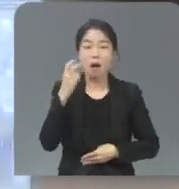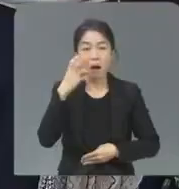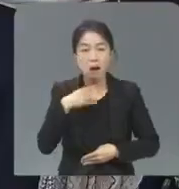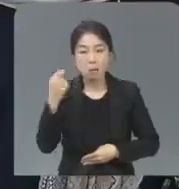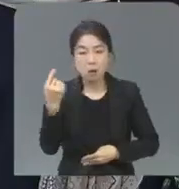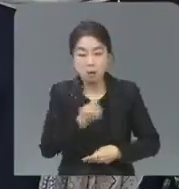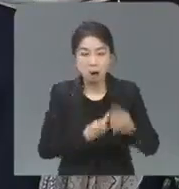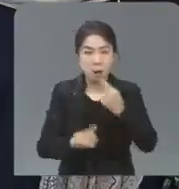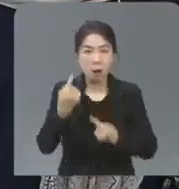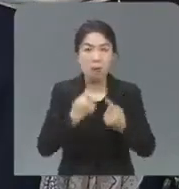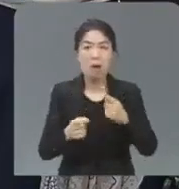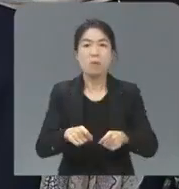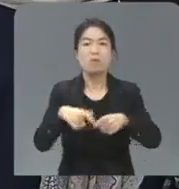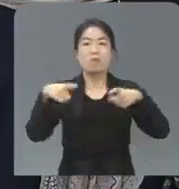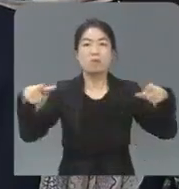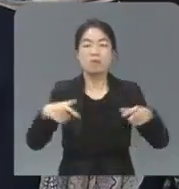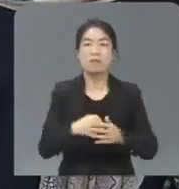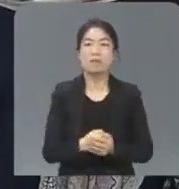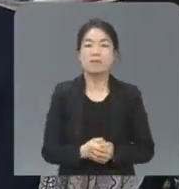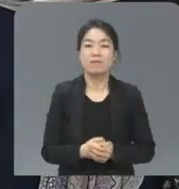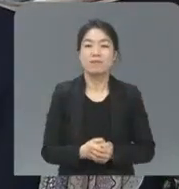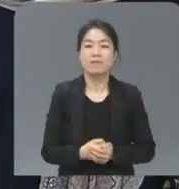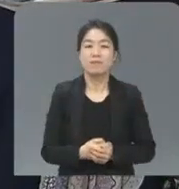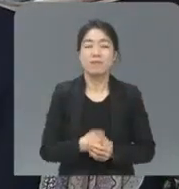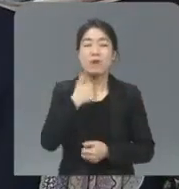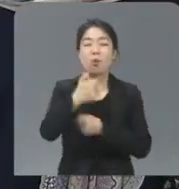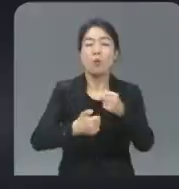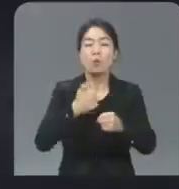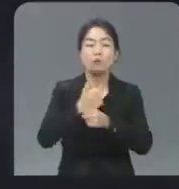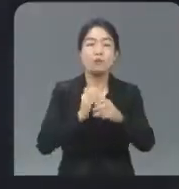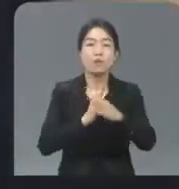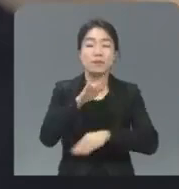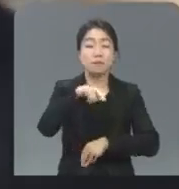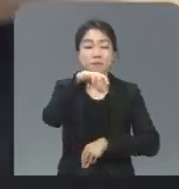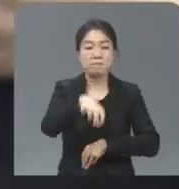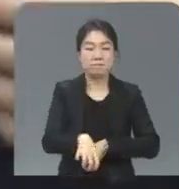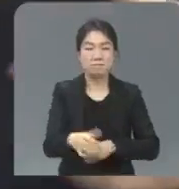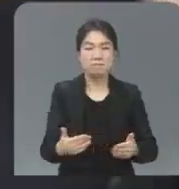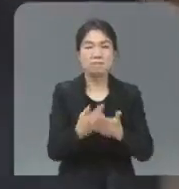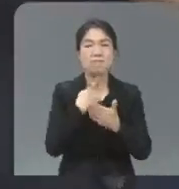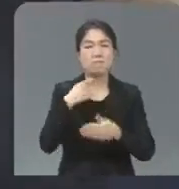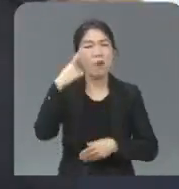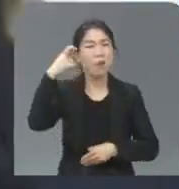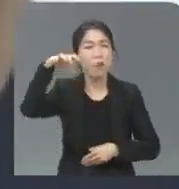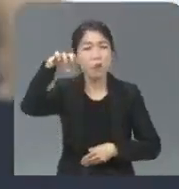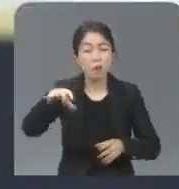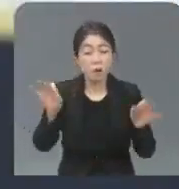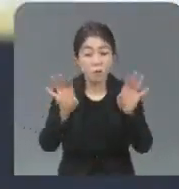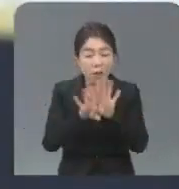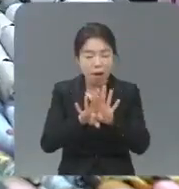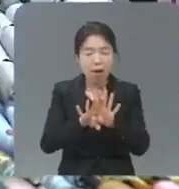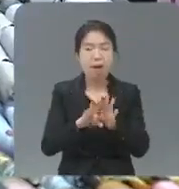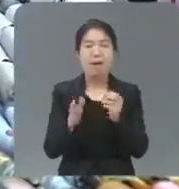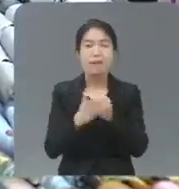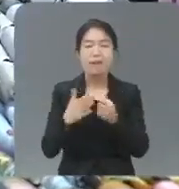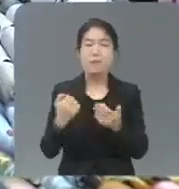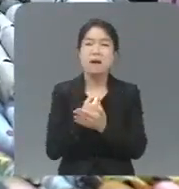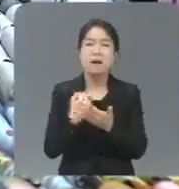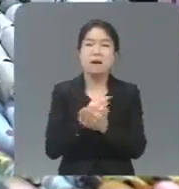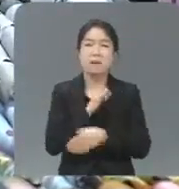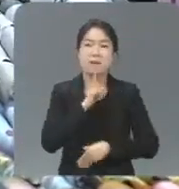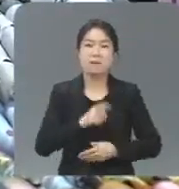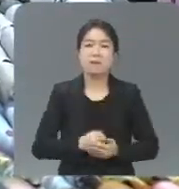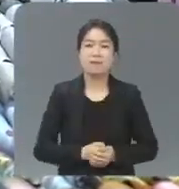찾아오는 발걸음도 늘었습니다. 50년 넘게 한자리를 지킨 추억의 장소가 사라진다는 마음에 아쉬움을